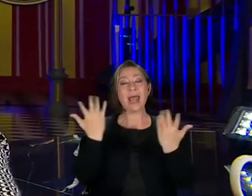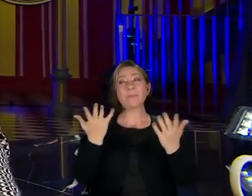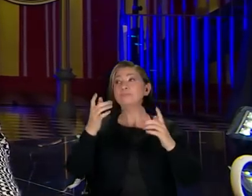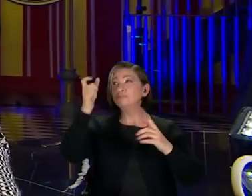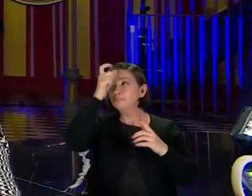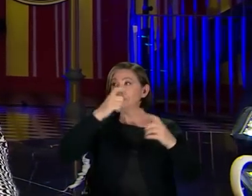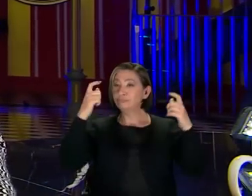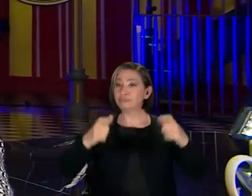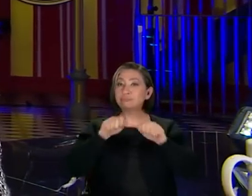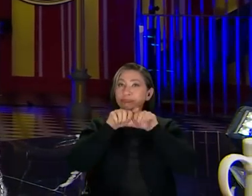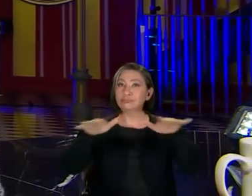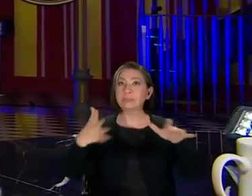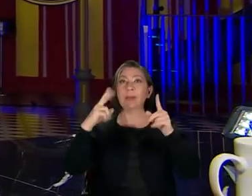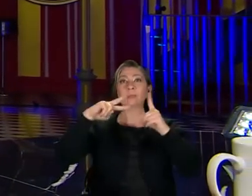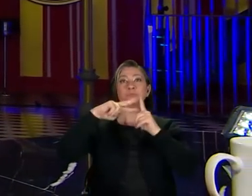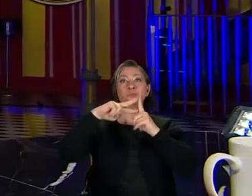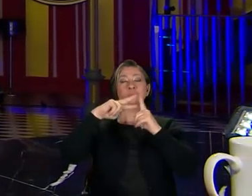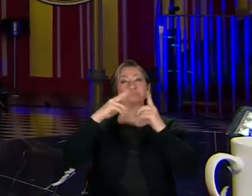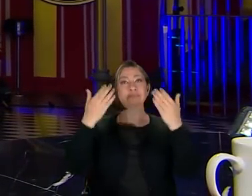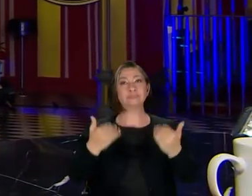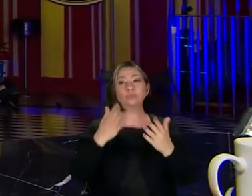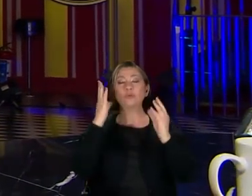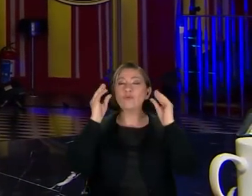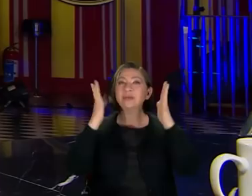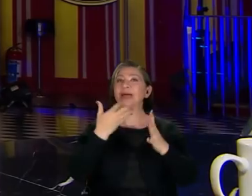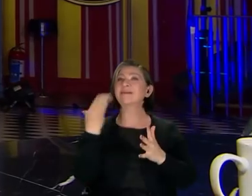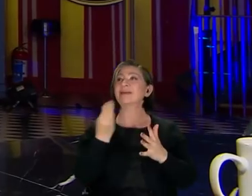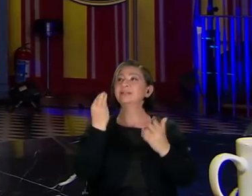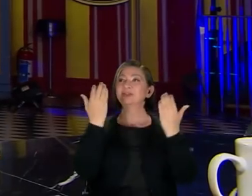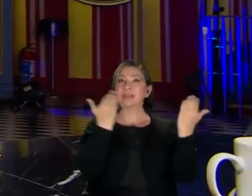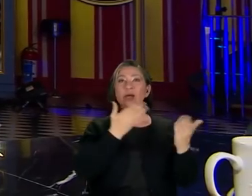ulusal yayından hem de YouTube üzerinden çoğunlukla gençler. Biz de